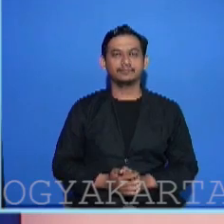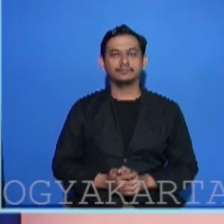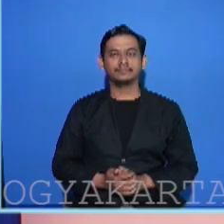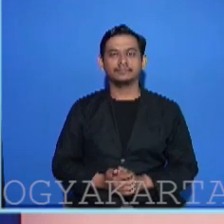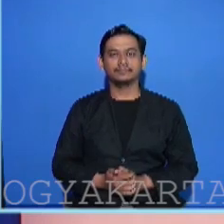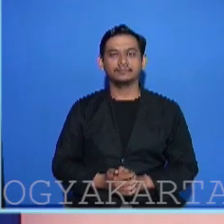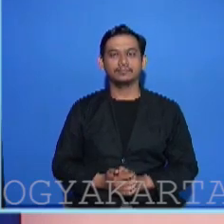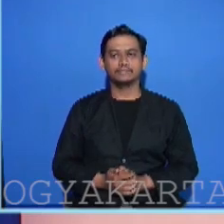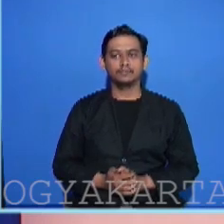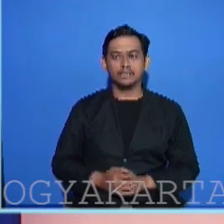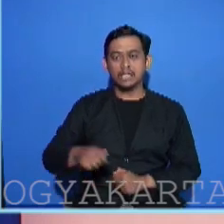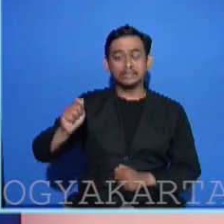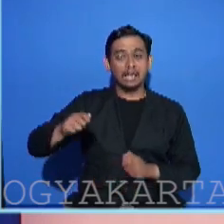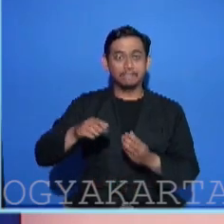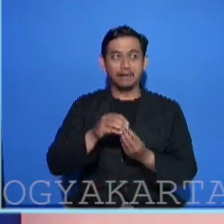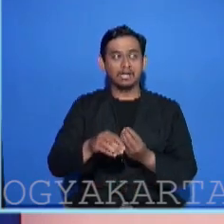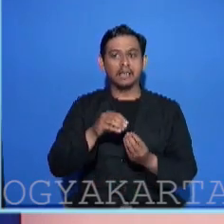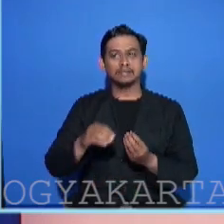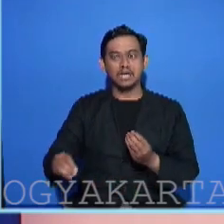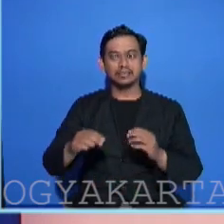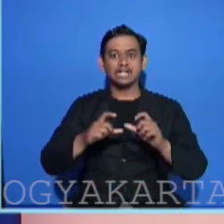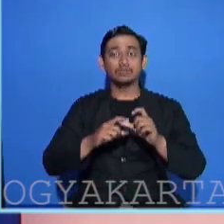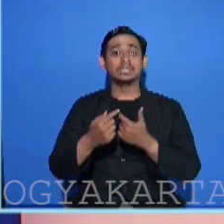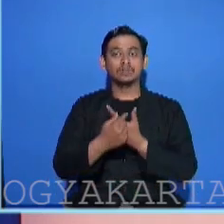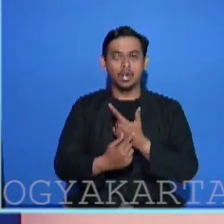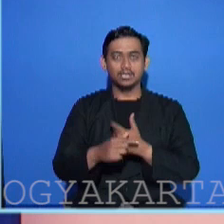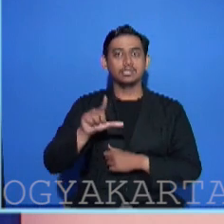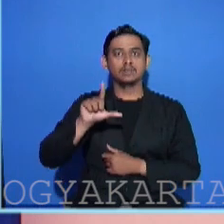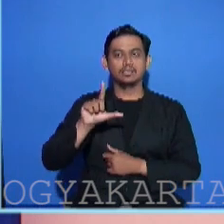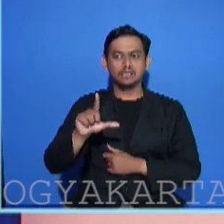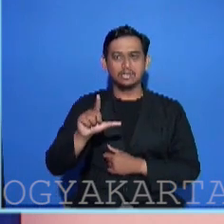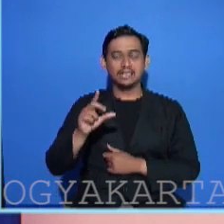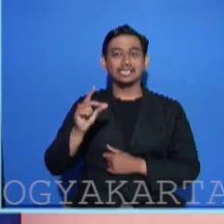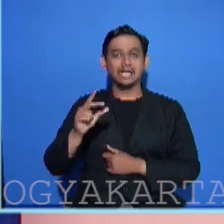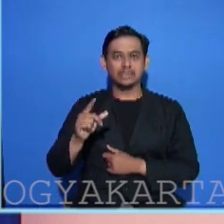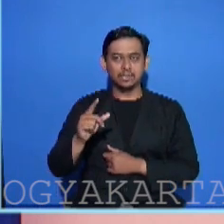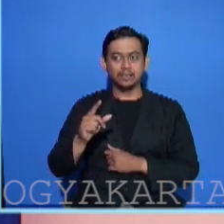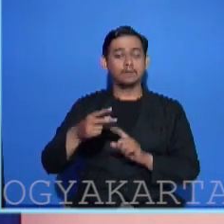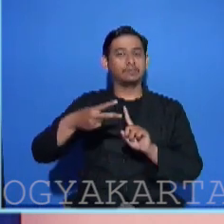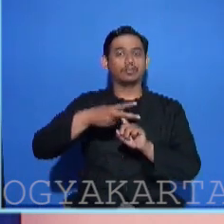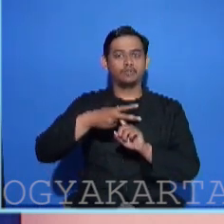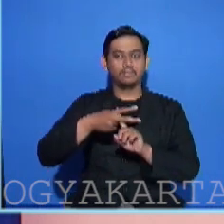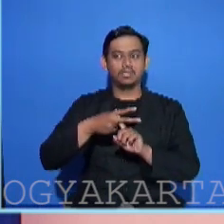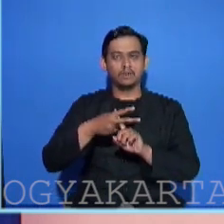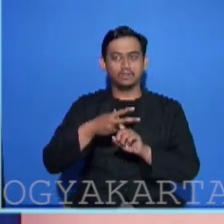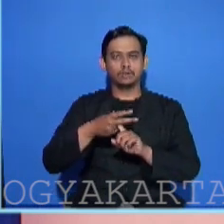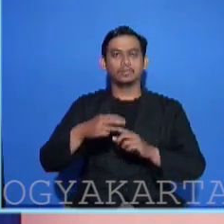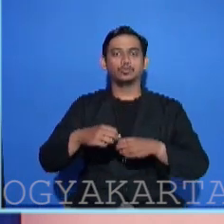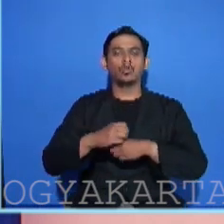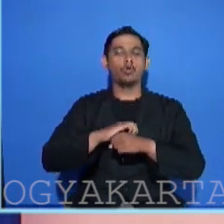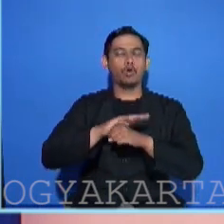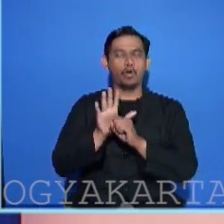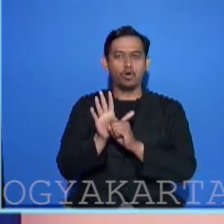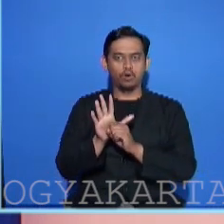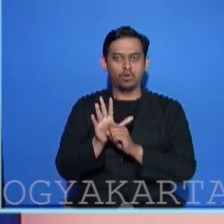Menteri Pertanian Syahrul Yasin Limpo mengunjungi peternakan Raja Indra Farm di Samigaluh Kabupaten Kulon Progo dalam kunjungannya